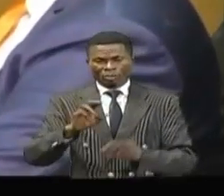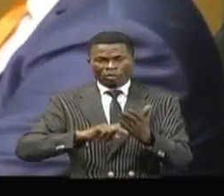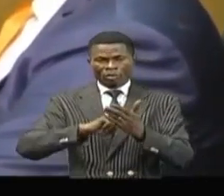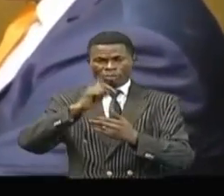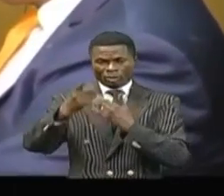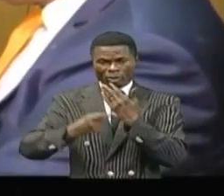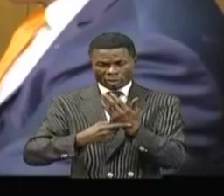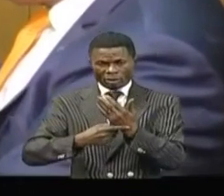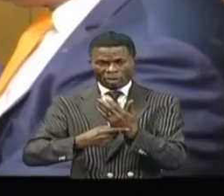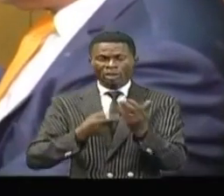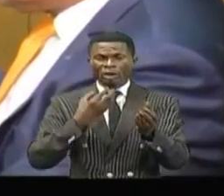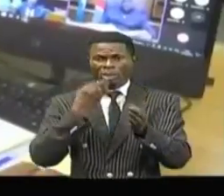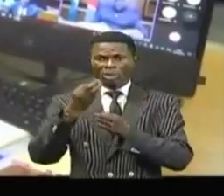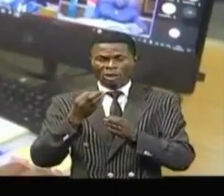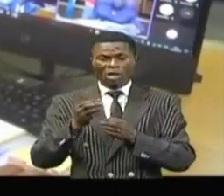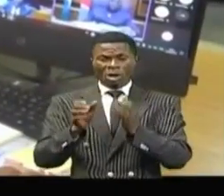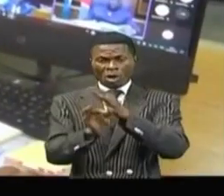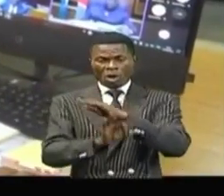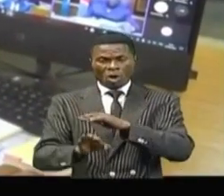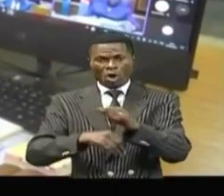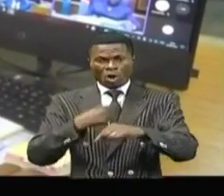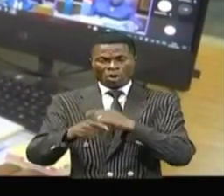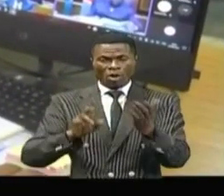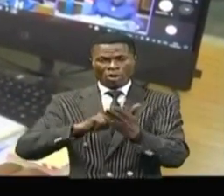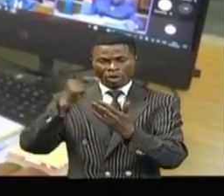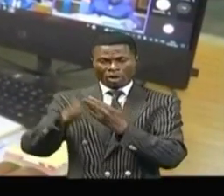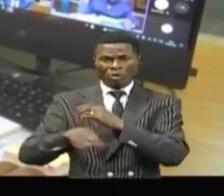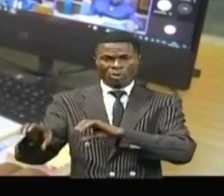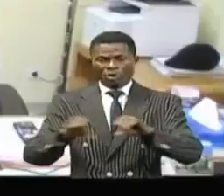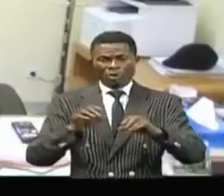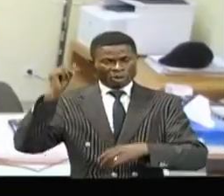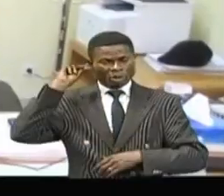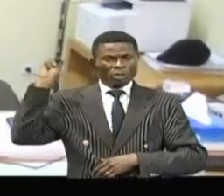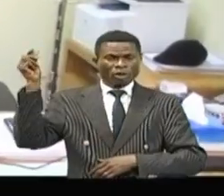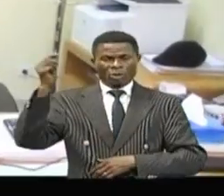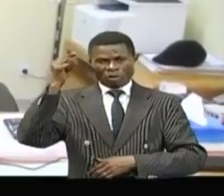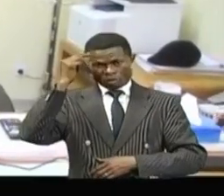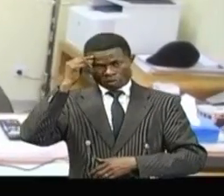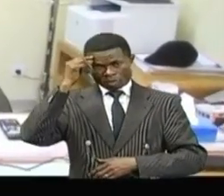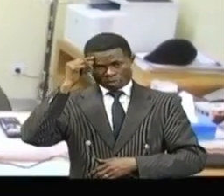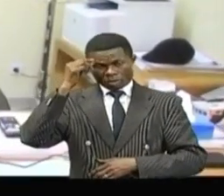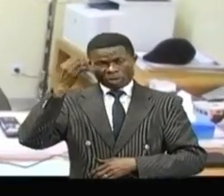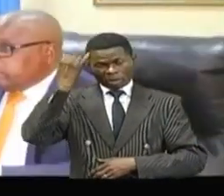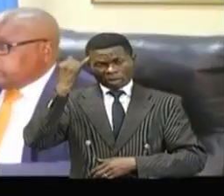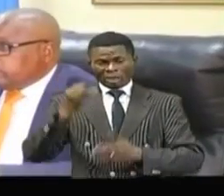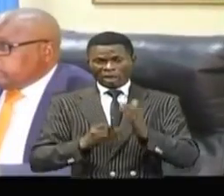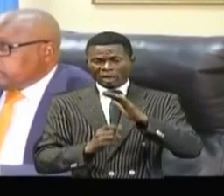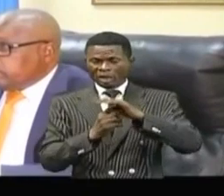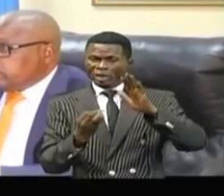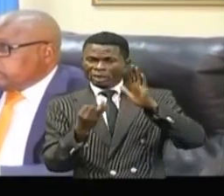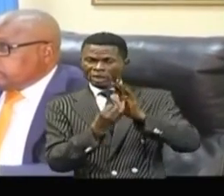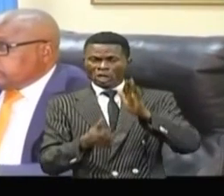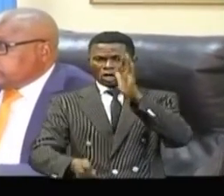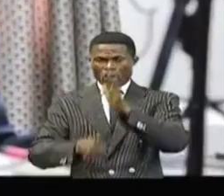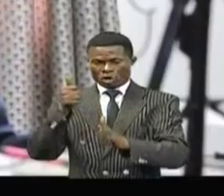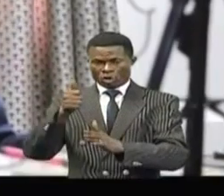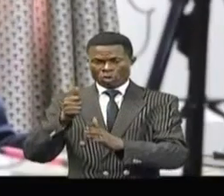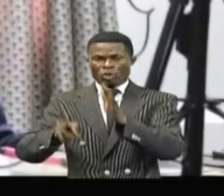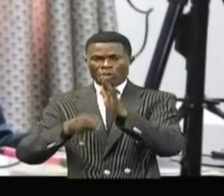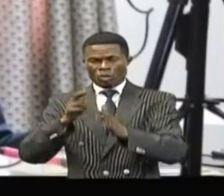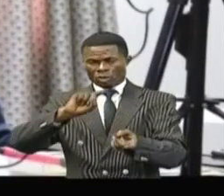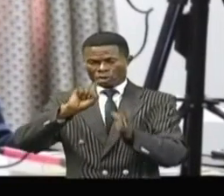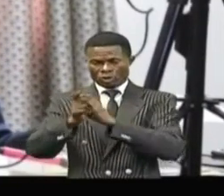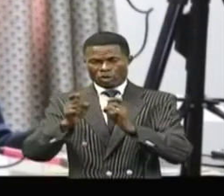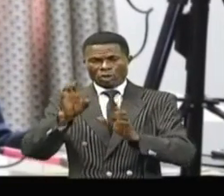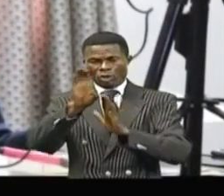indiqué, trouvent son fondement dans le programme d'action du gouvernement qui, dans ses piliers 7, 11 et 12, vise l'amélioration de